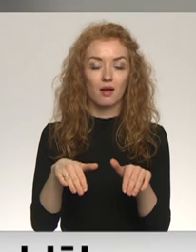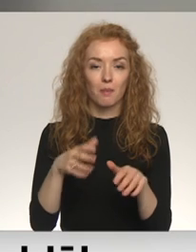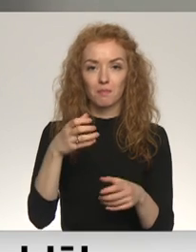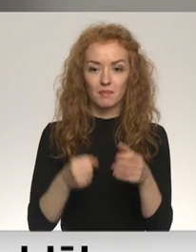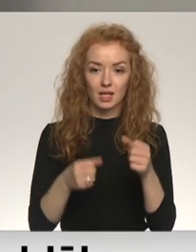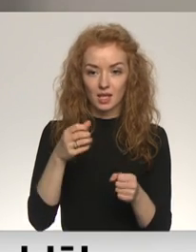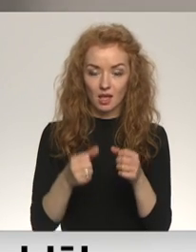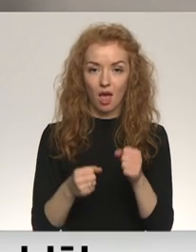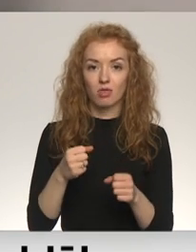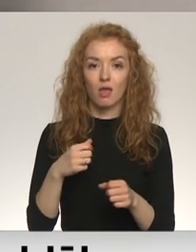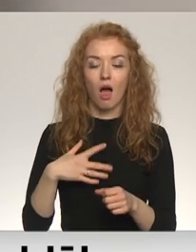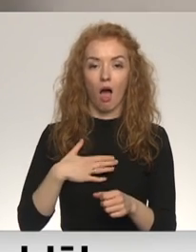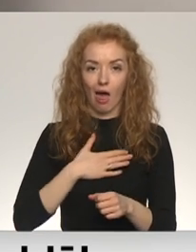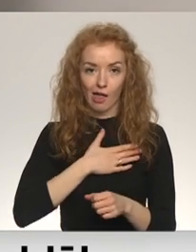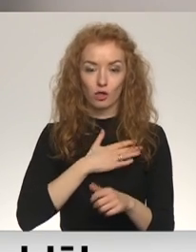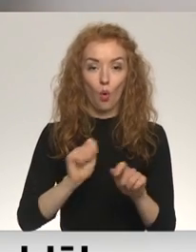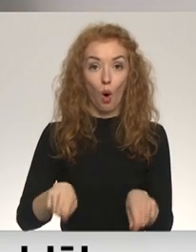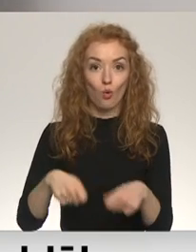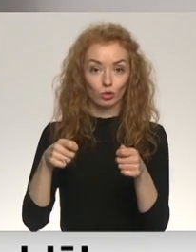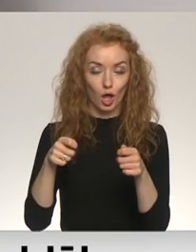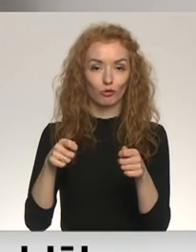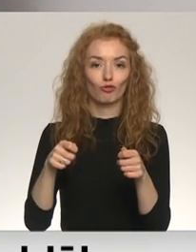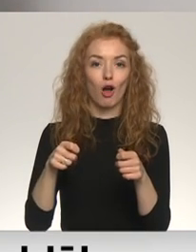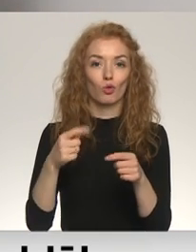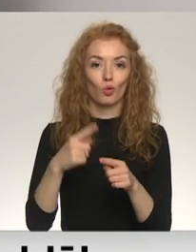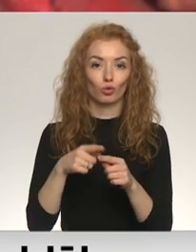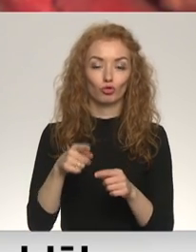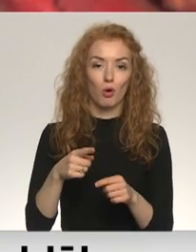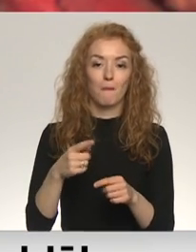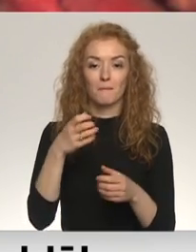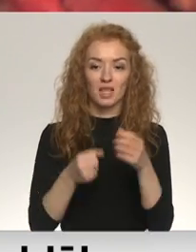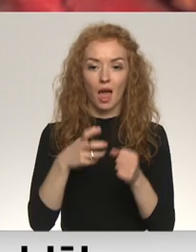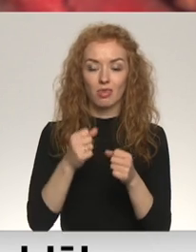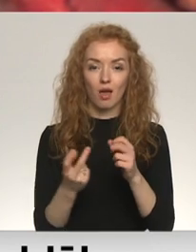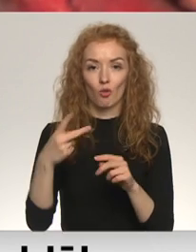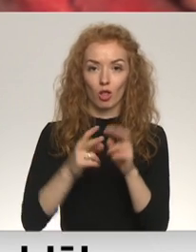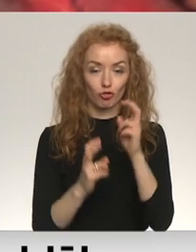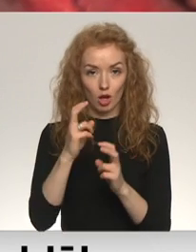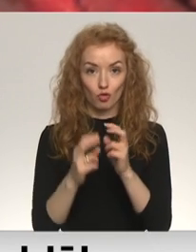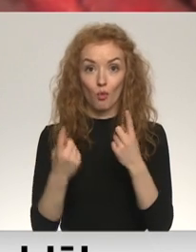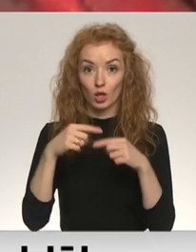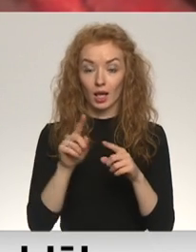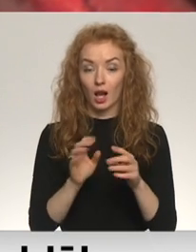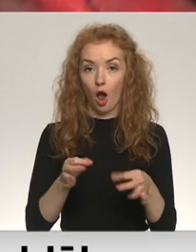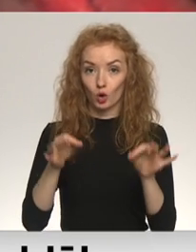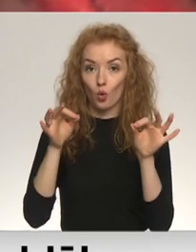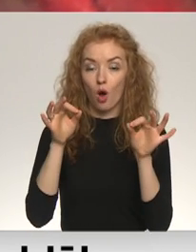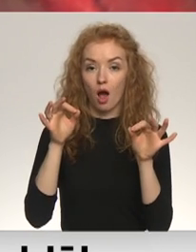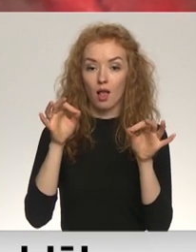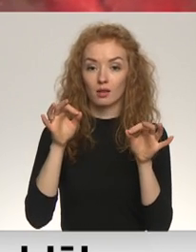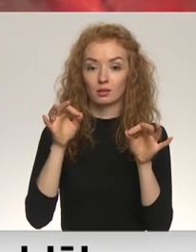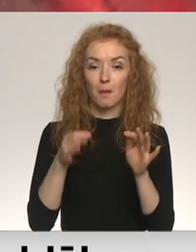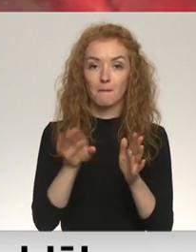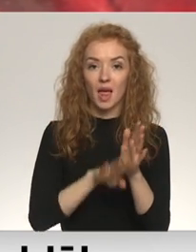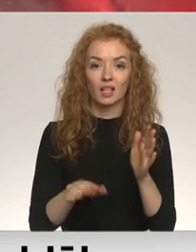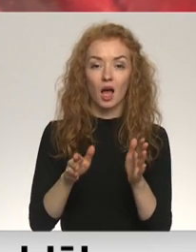piena aitu audzēšanu un tā kā, nu, šī piena pārstrādi, kas šobrīd arī ir aktuāls, ir šīs tā kā